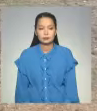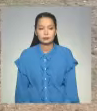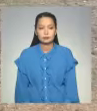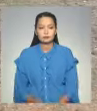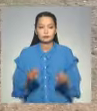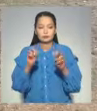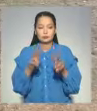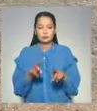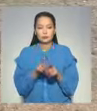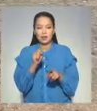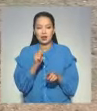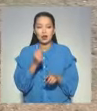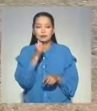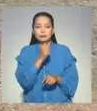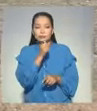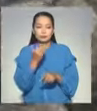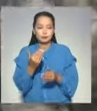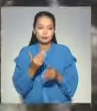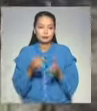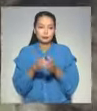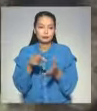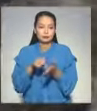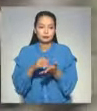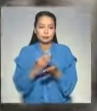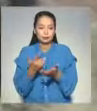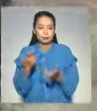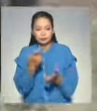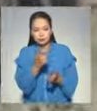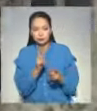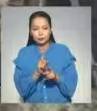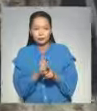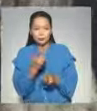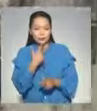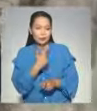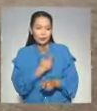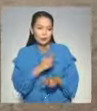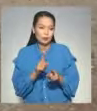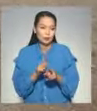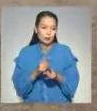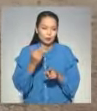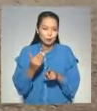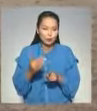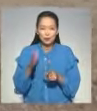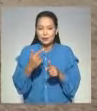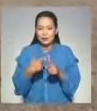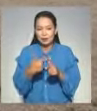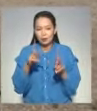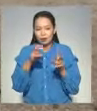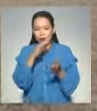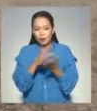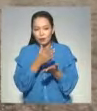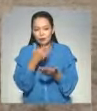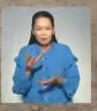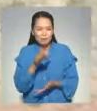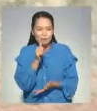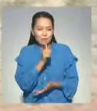Арнаулы ажасағы құпия операцияларға қатысады. Олардың қолданатын қару-жарақтары, жалпы жауынгерлердің саны, олардың есімдері де аталмайды, өйткені барлығы